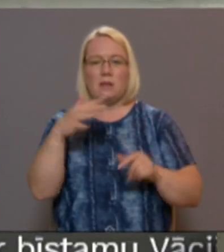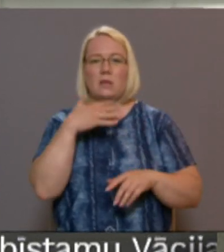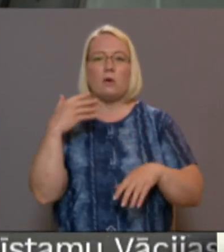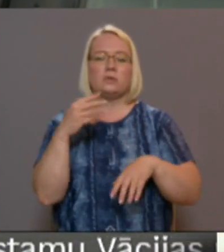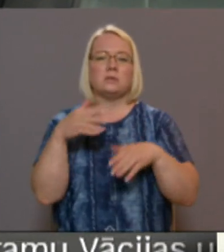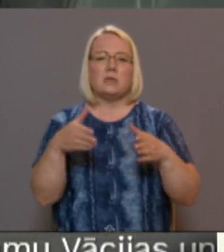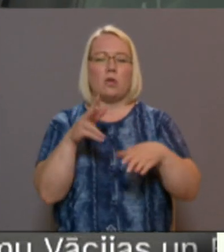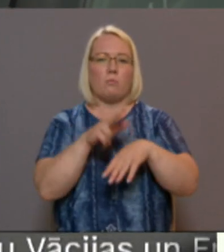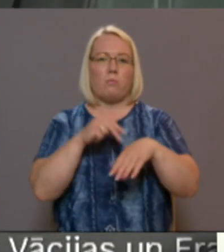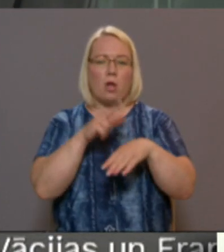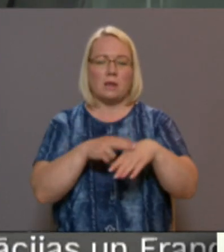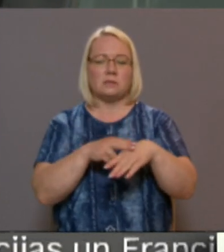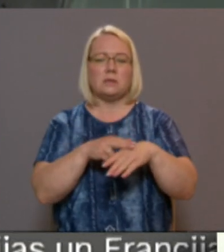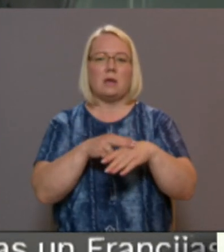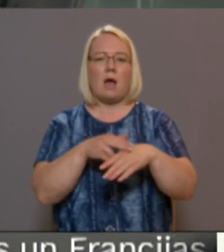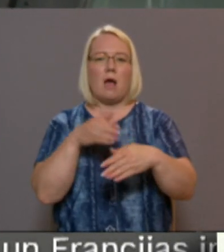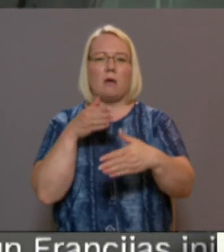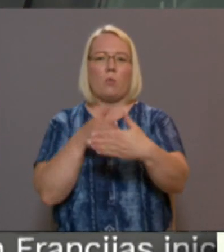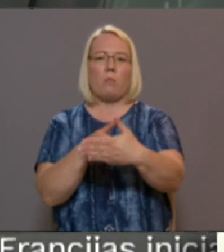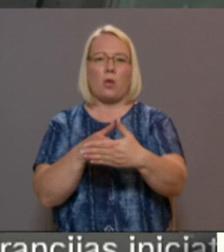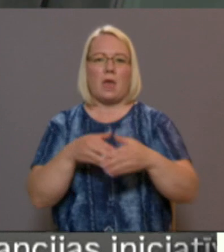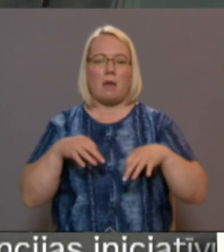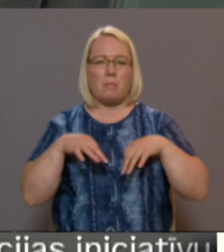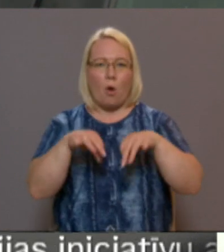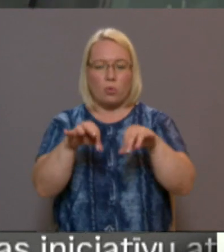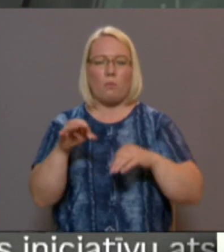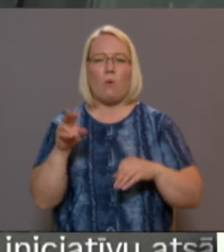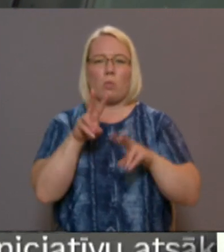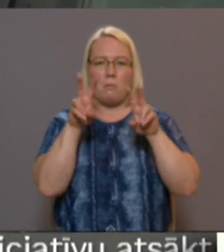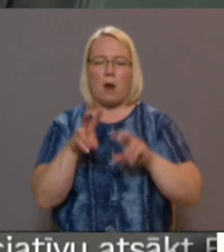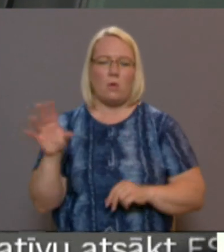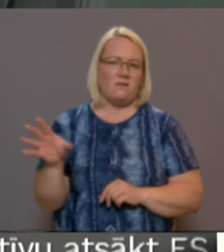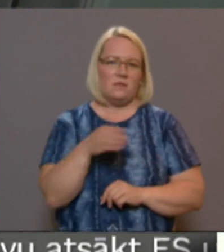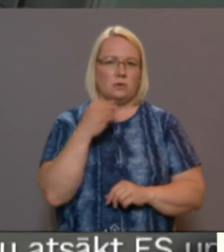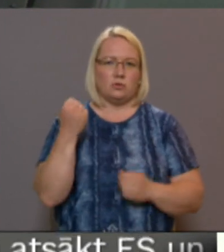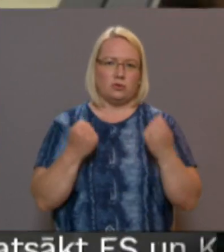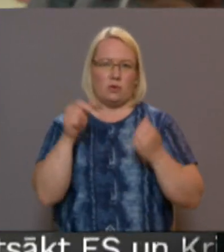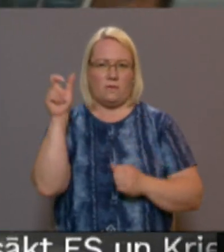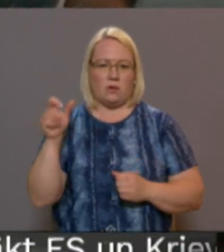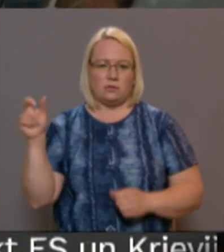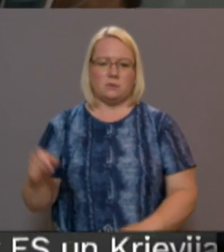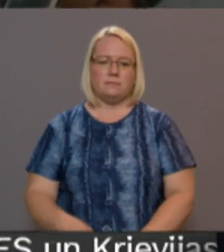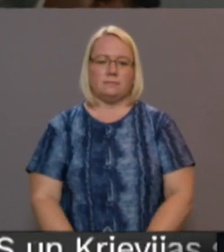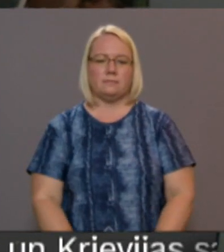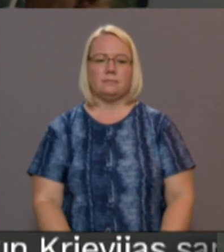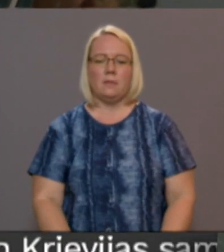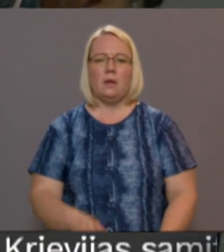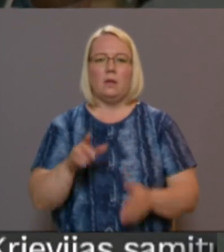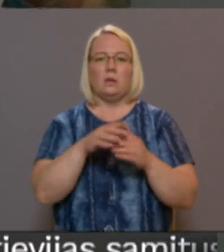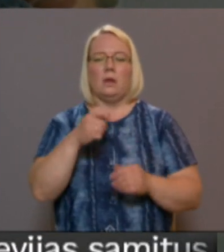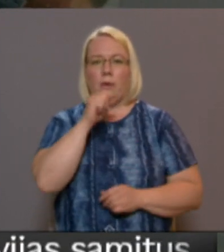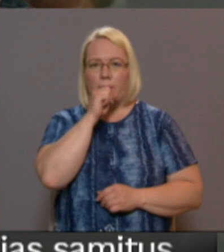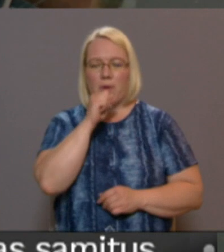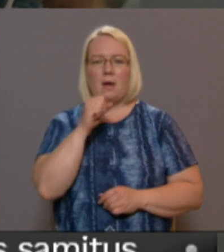policijas ekipāžas nobloķējušas brauktuvi un pārbauda pilnīgi visus braucējus. Pārbaudīt alkoholu, papūšam alkoholu